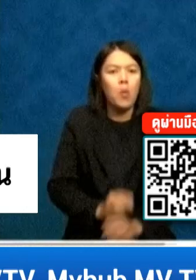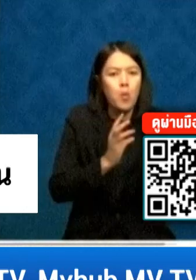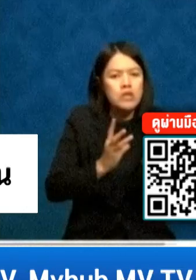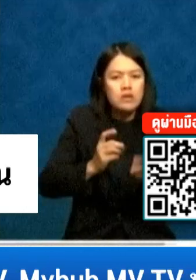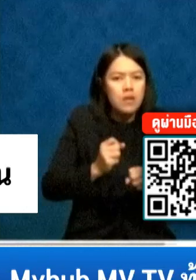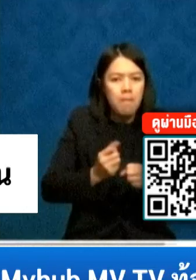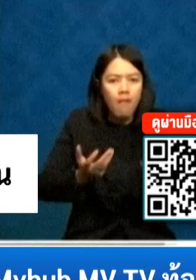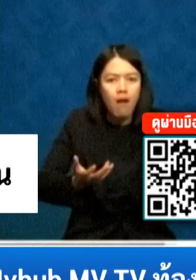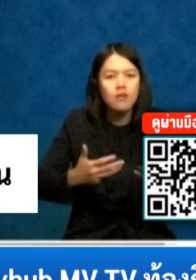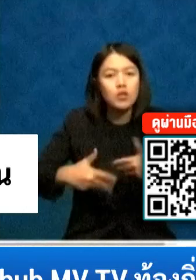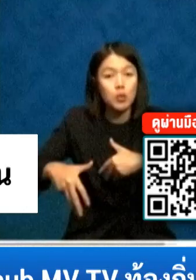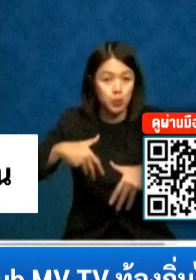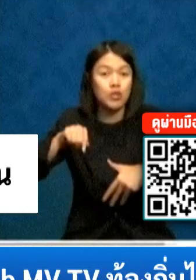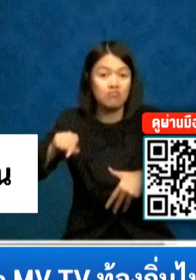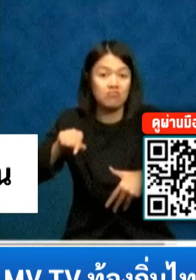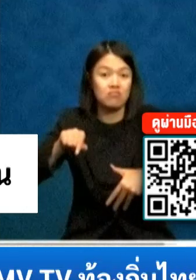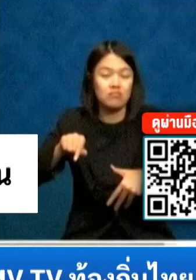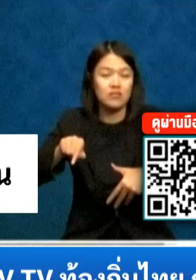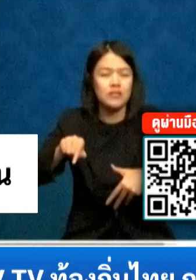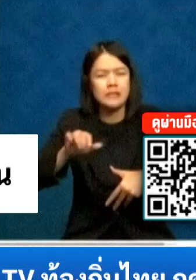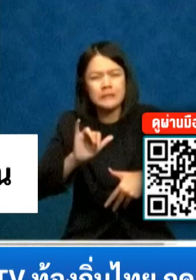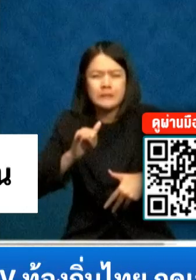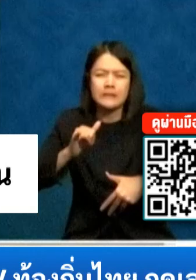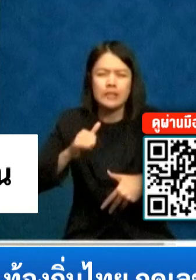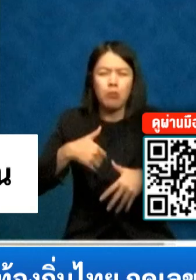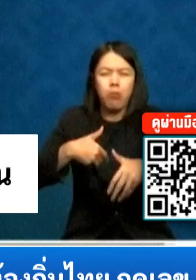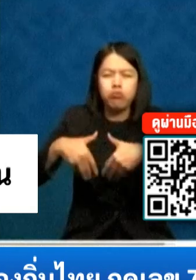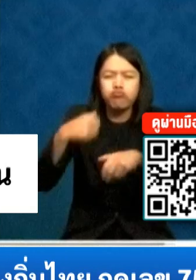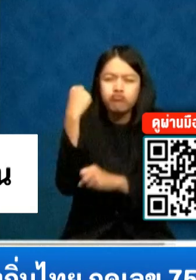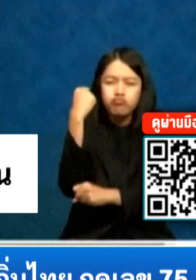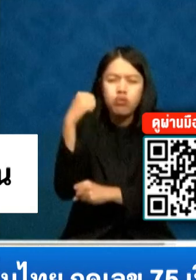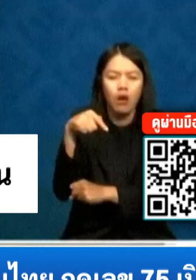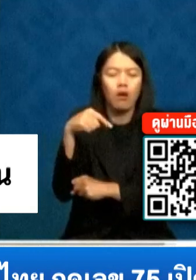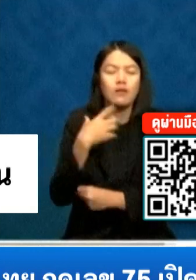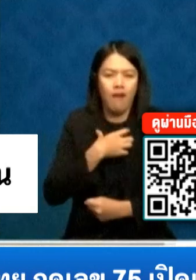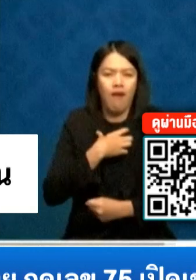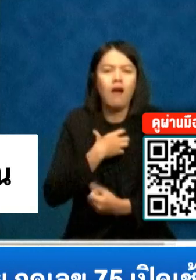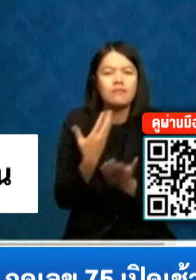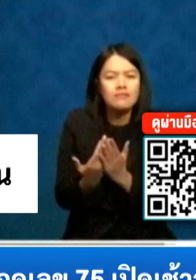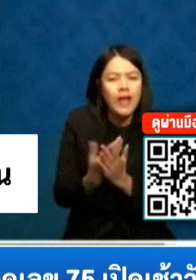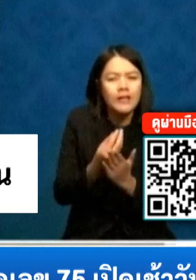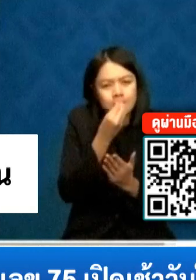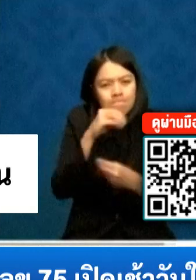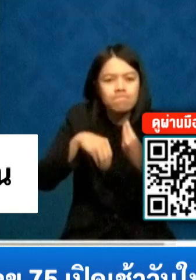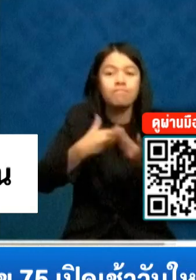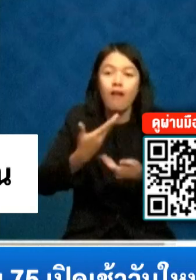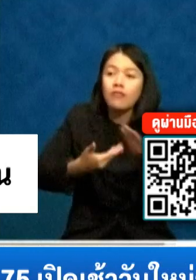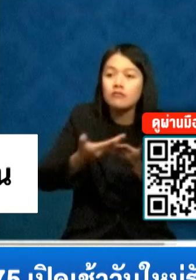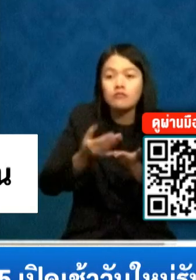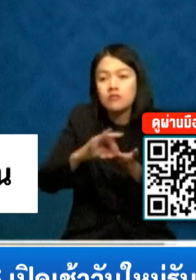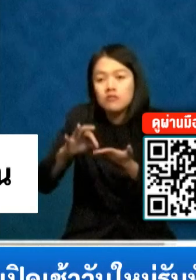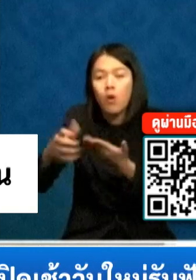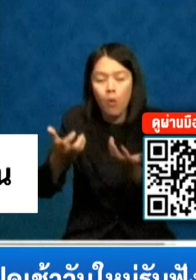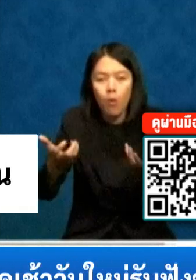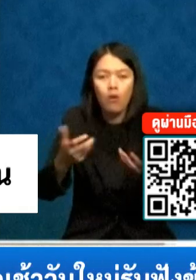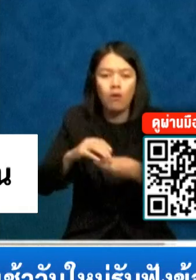ำยังไงให้พี่น้องประชาชนบางคนอาจจะบอกว่าลากย่าให้เขาได้มีเงินใช้สอยในตลาดพ